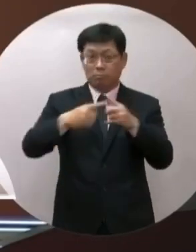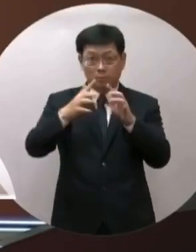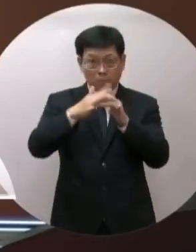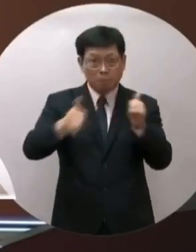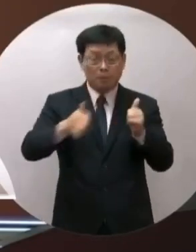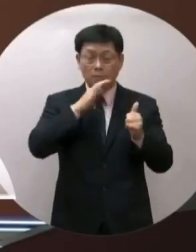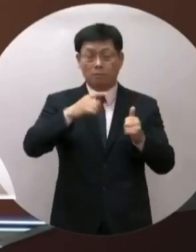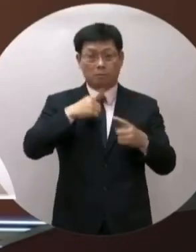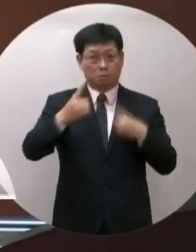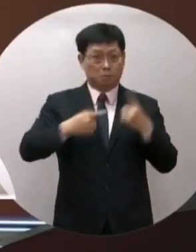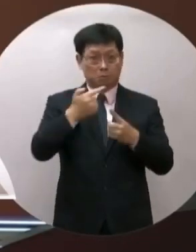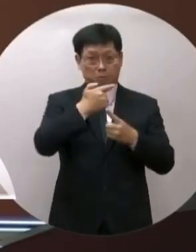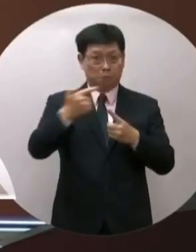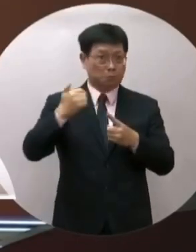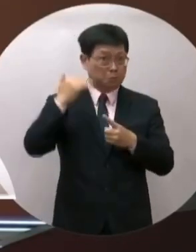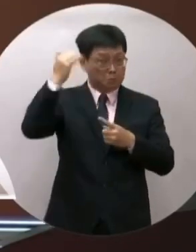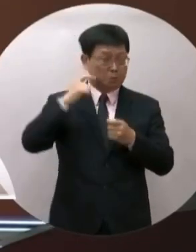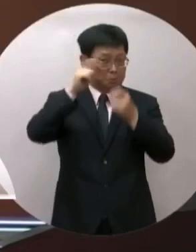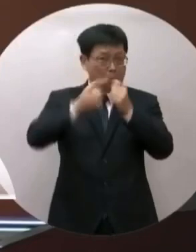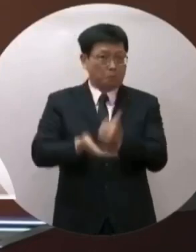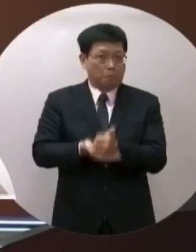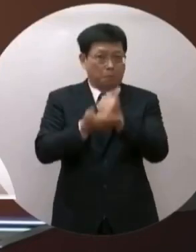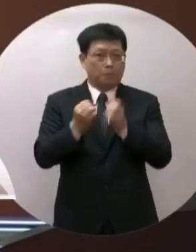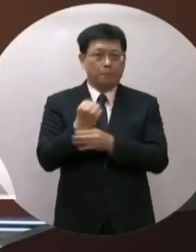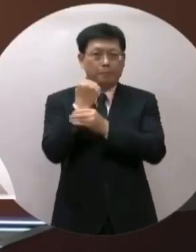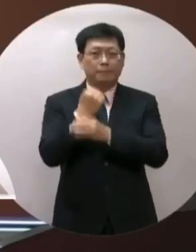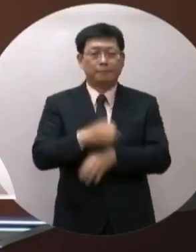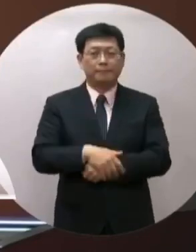自由最高价值表示支持。